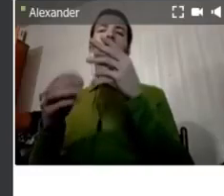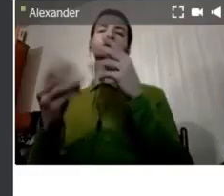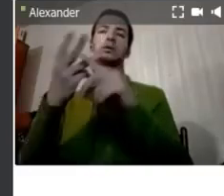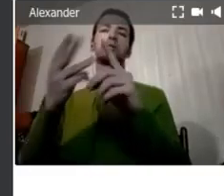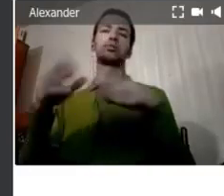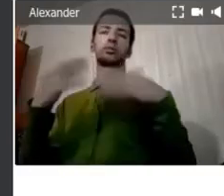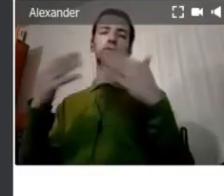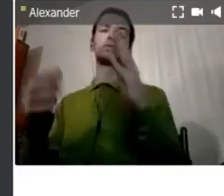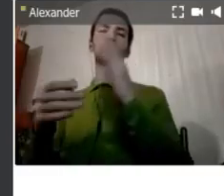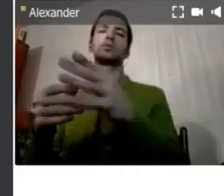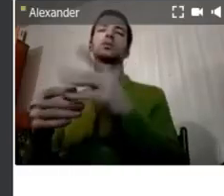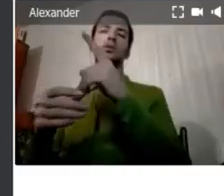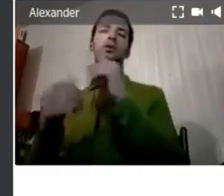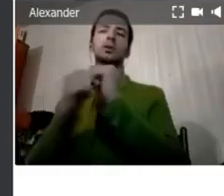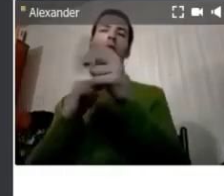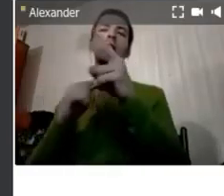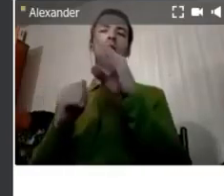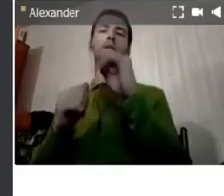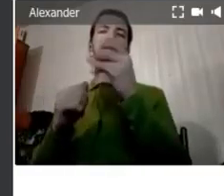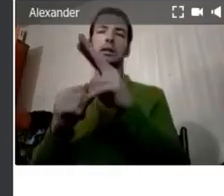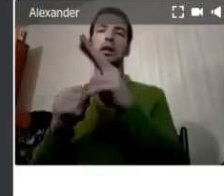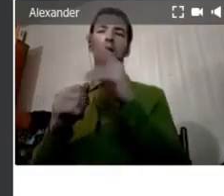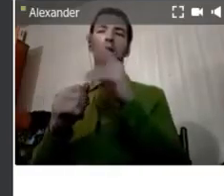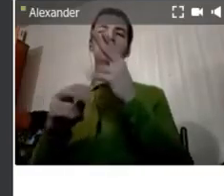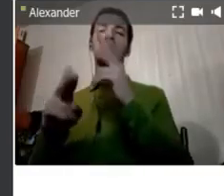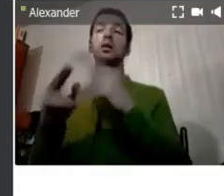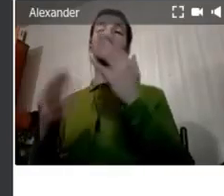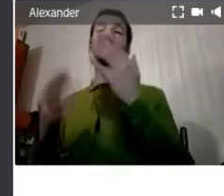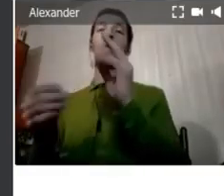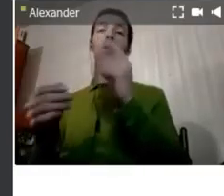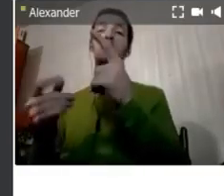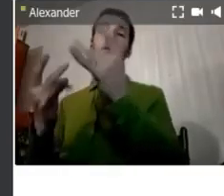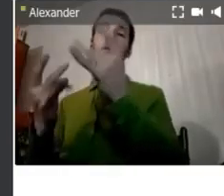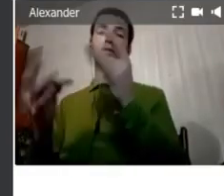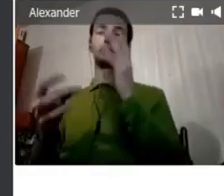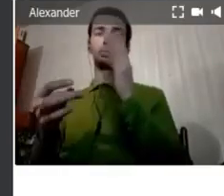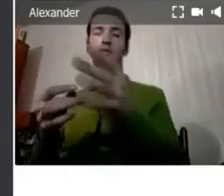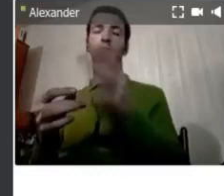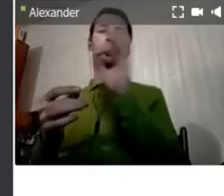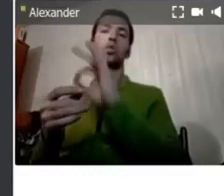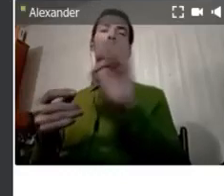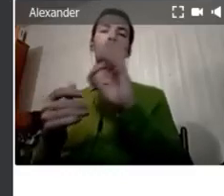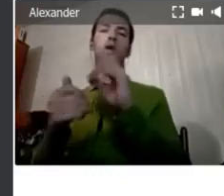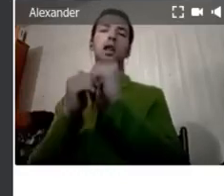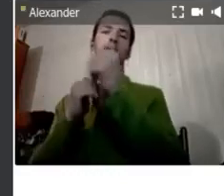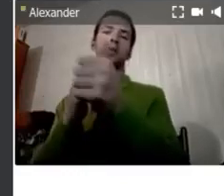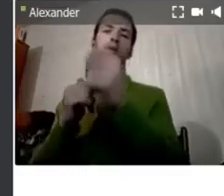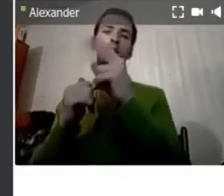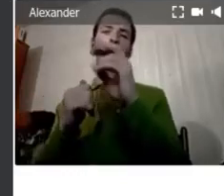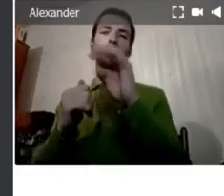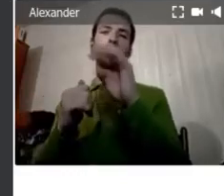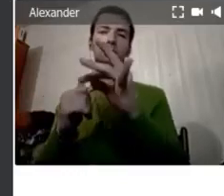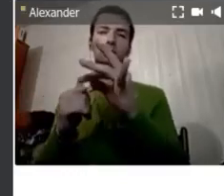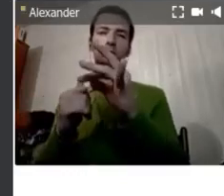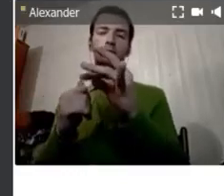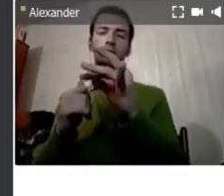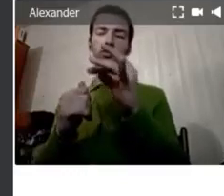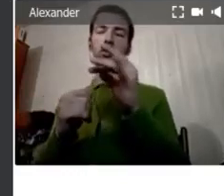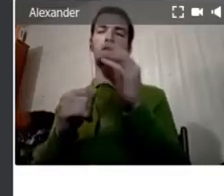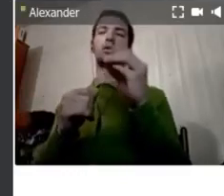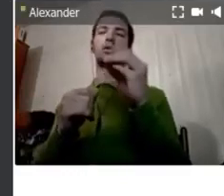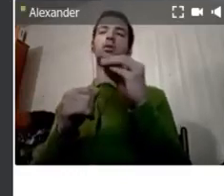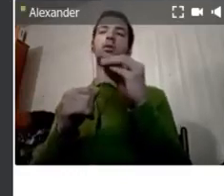Включаем автопилот, следим за приборами и просто следим, то же самое вот в бизнесе. Следим за нашей командой, подсказываем,